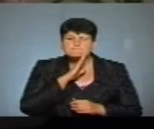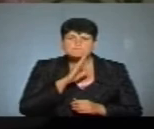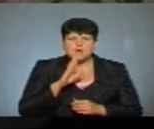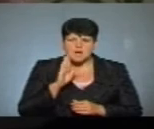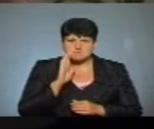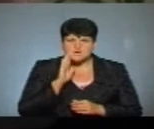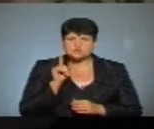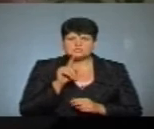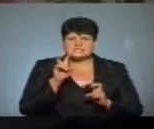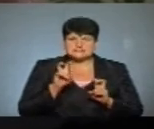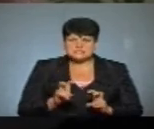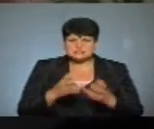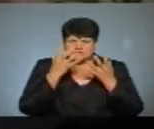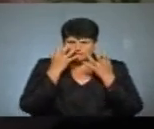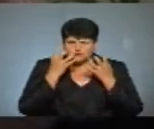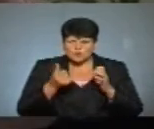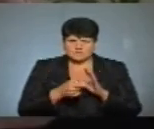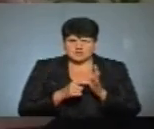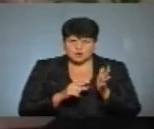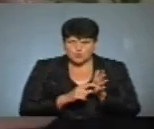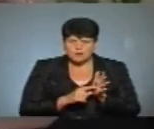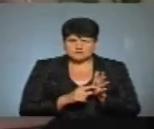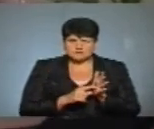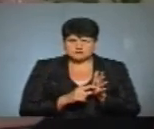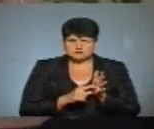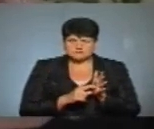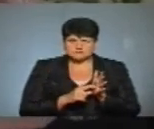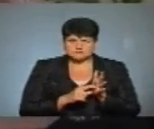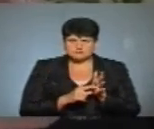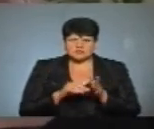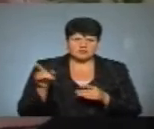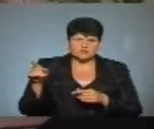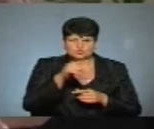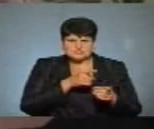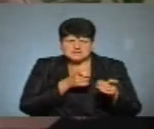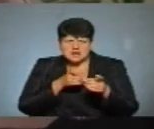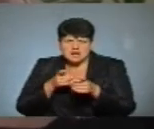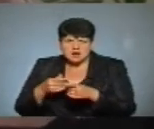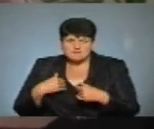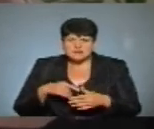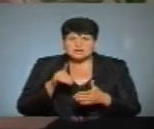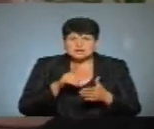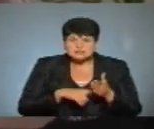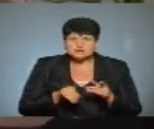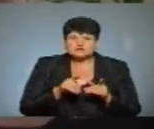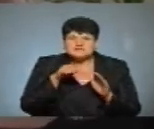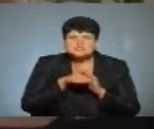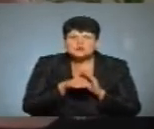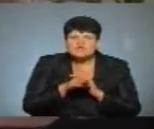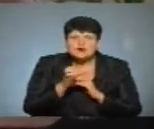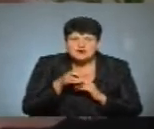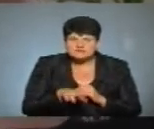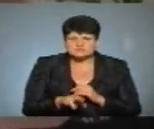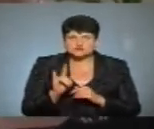папа, що він сидить в темній кімнаті і скрізь стріляють. І ми так надіялися, що він десь сховався,